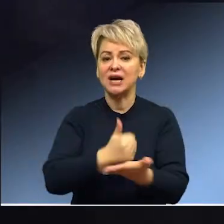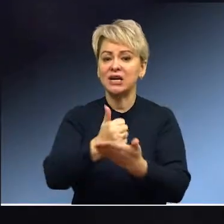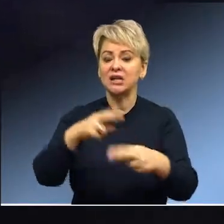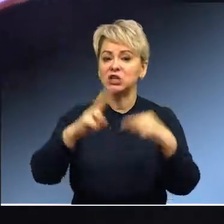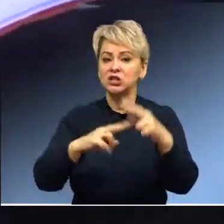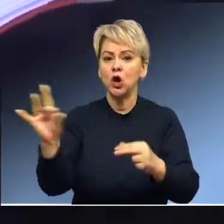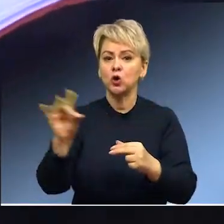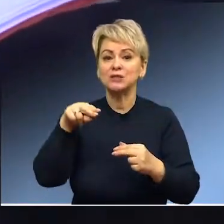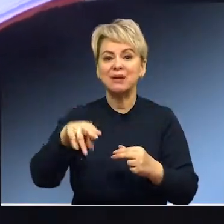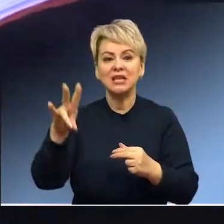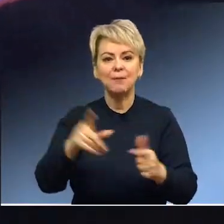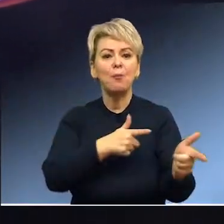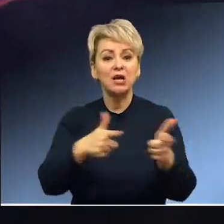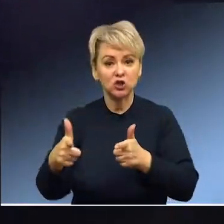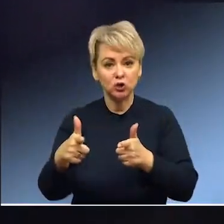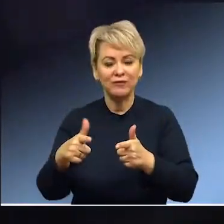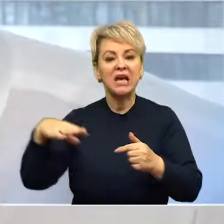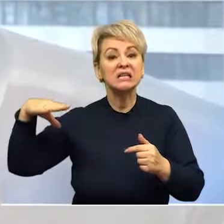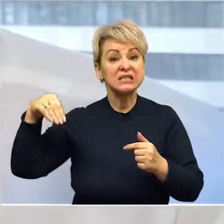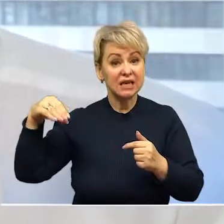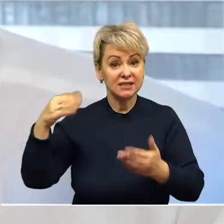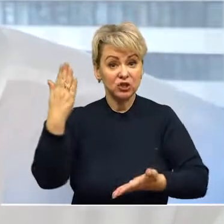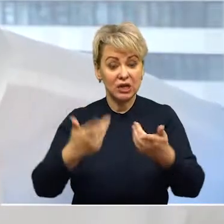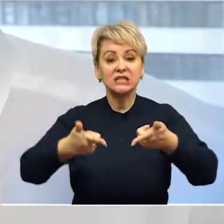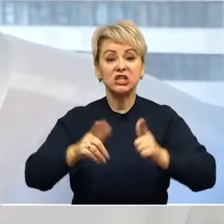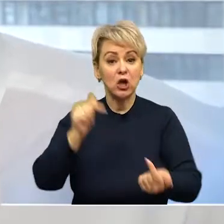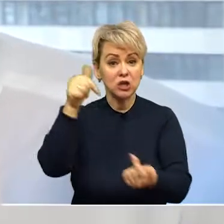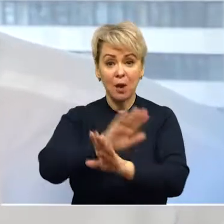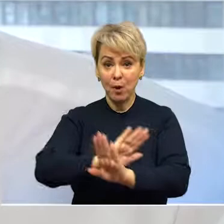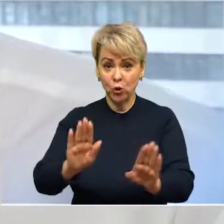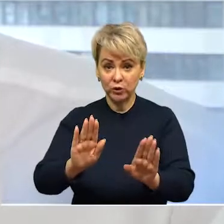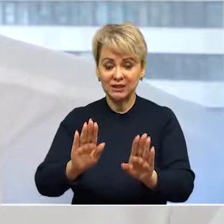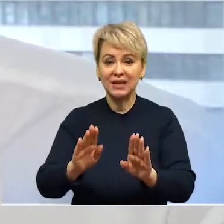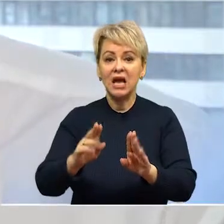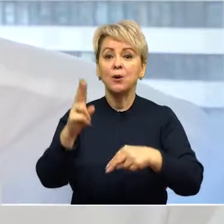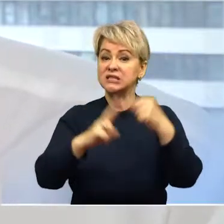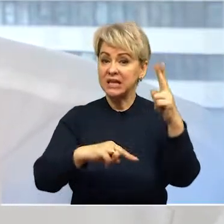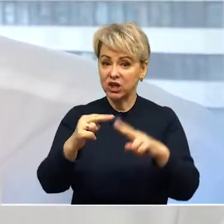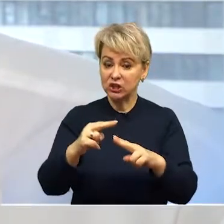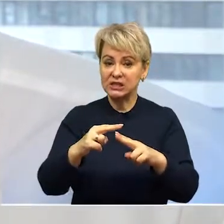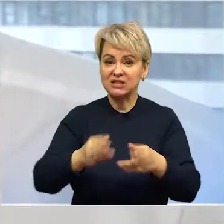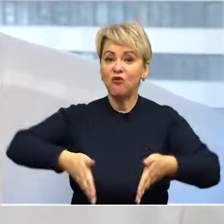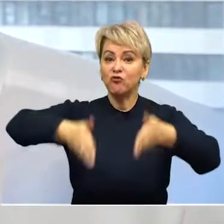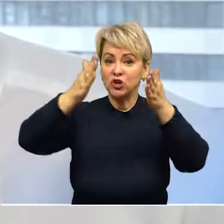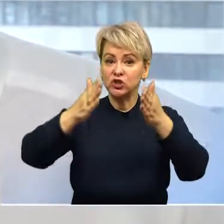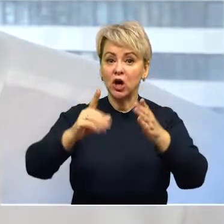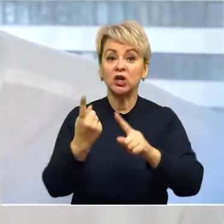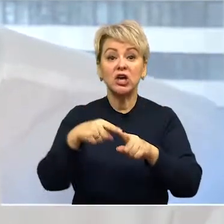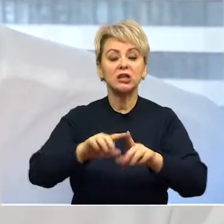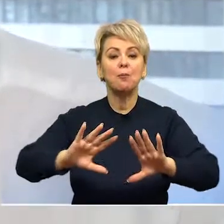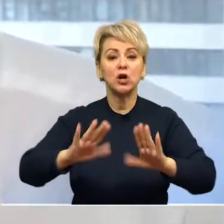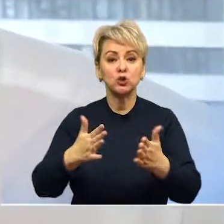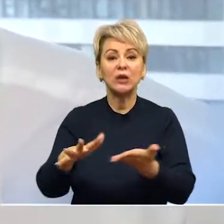градостроительства, Роспотребнадзор подготовили. Соседи, если их действительно не устраивает возведение вышки, они считают, что это происходит